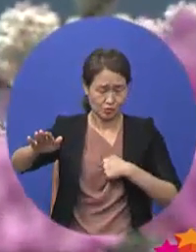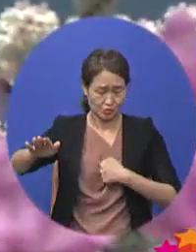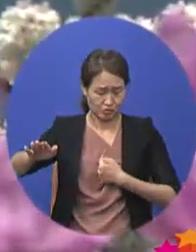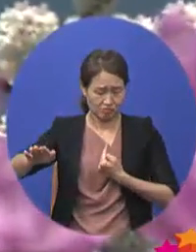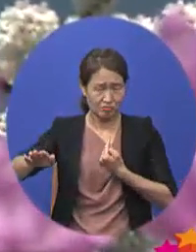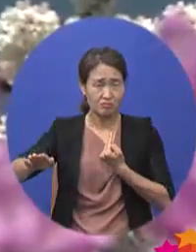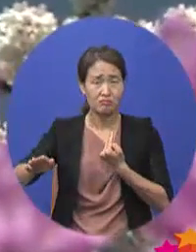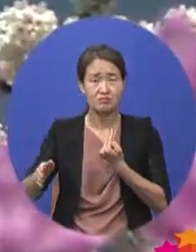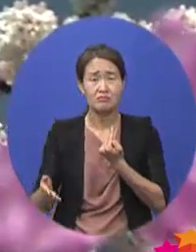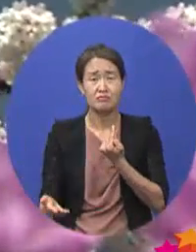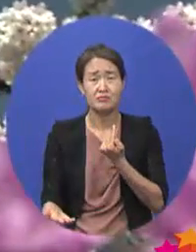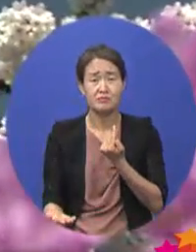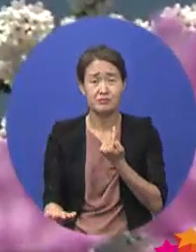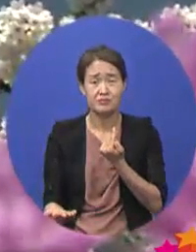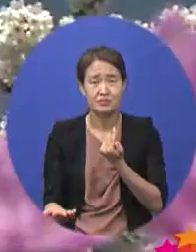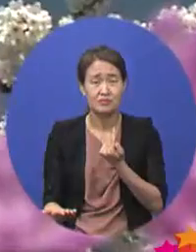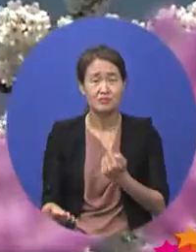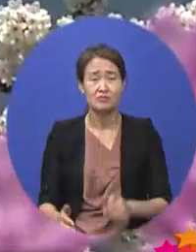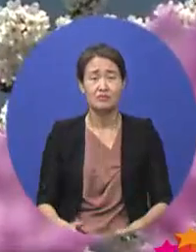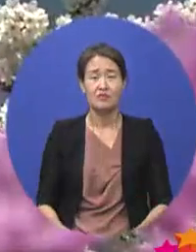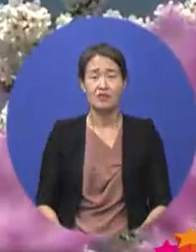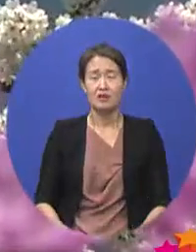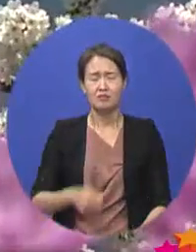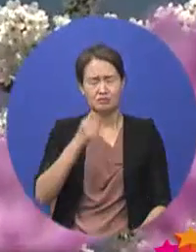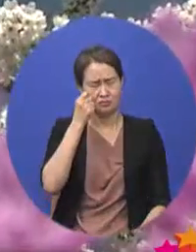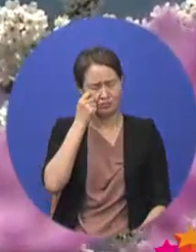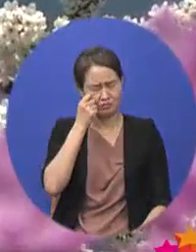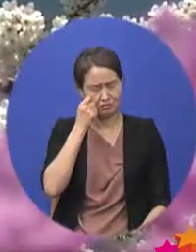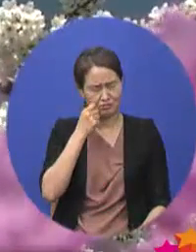떠나가고 혼자 남아